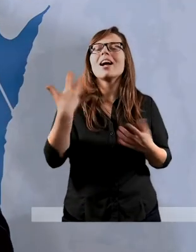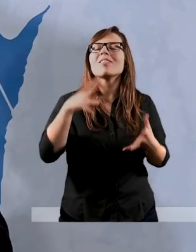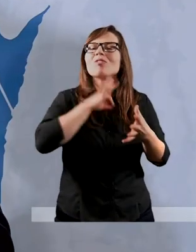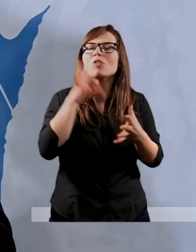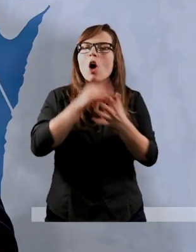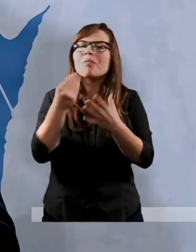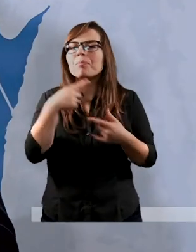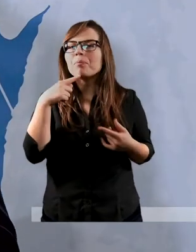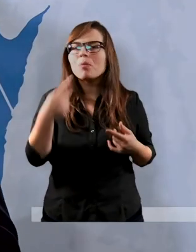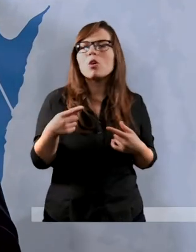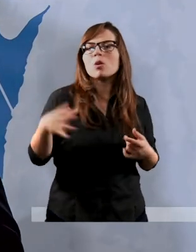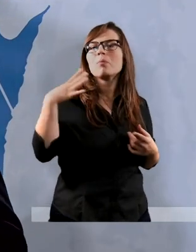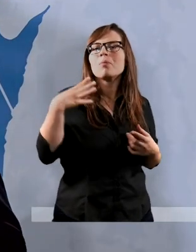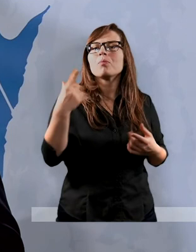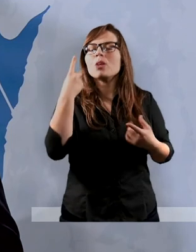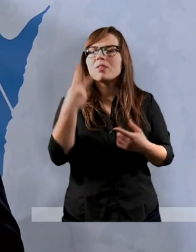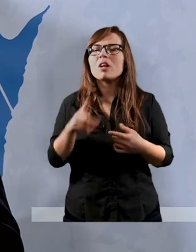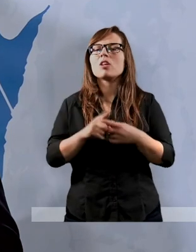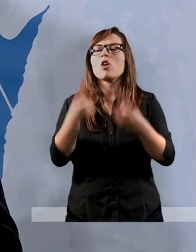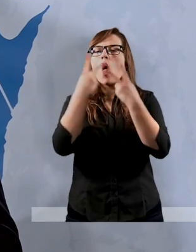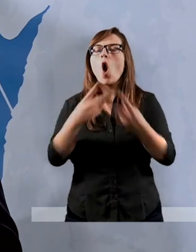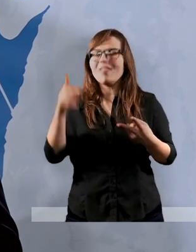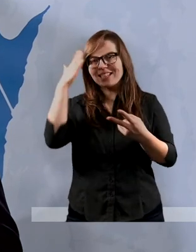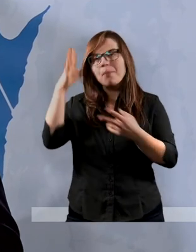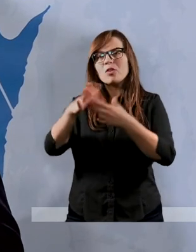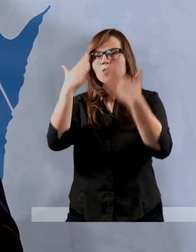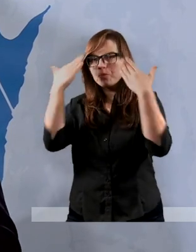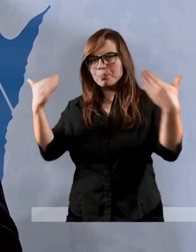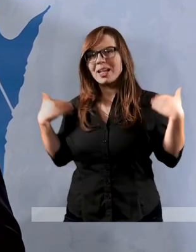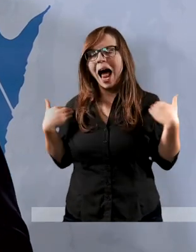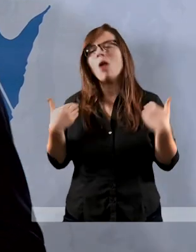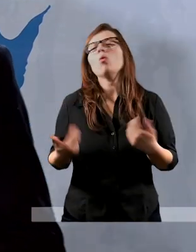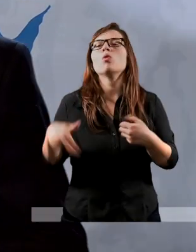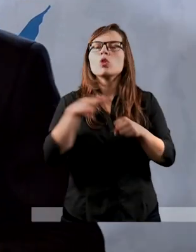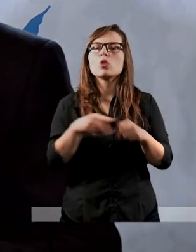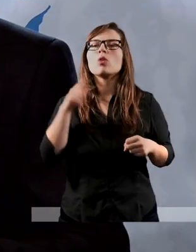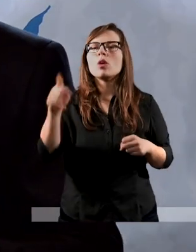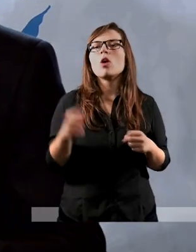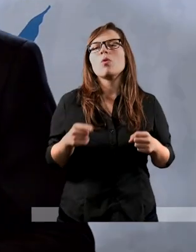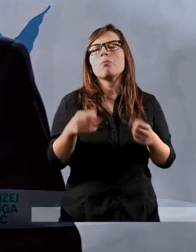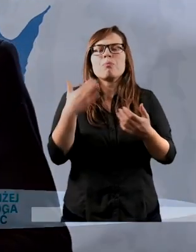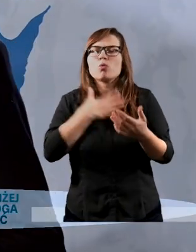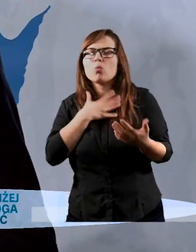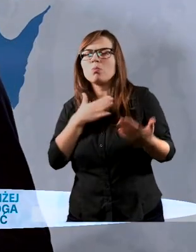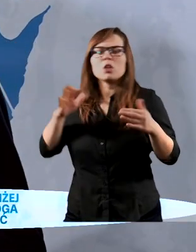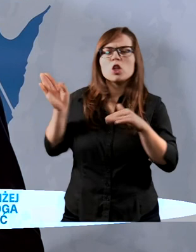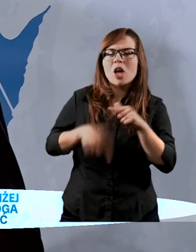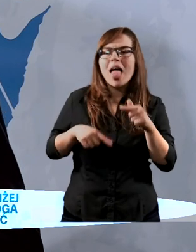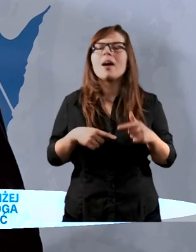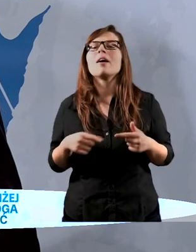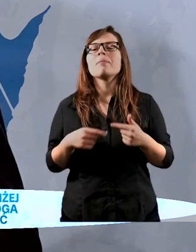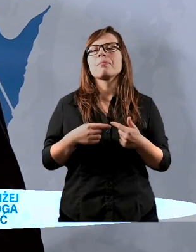takim doświadczeniu, byłem odwiedzić swoją znajomą w szpitalu, która no źle się poczuła i musiała